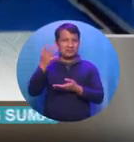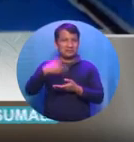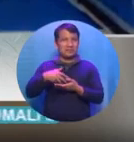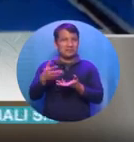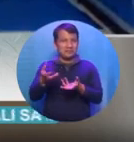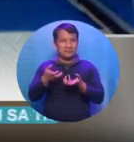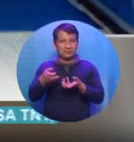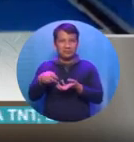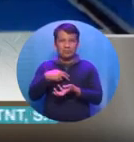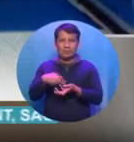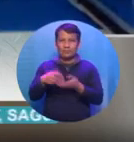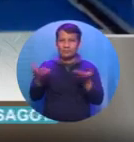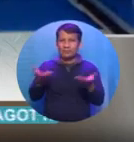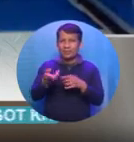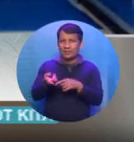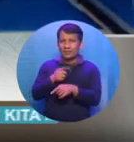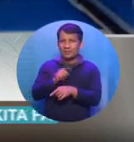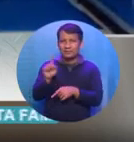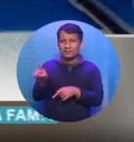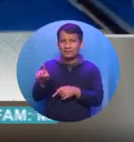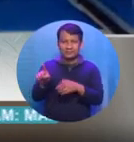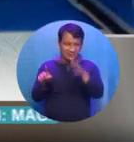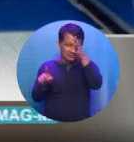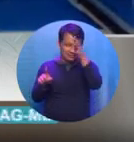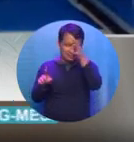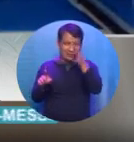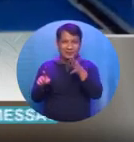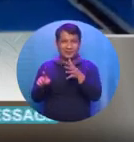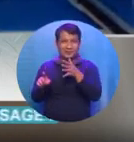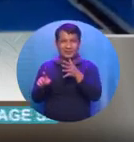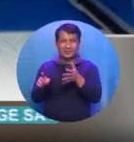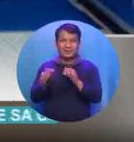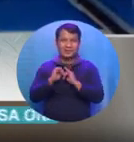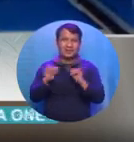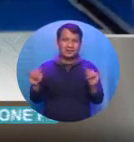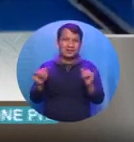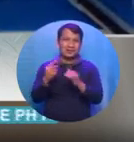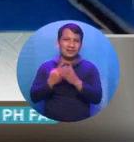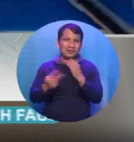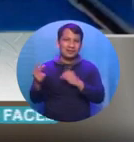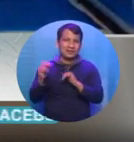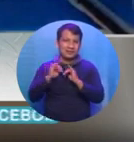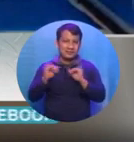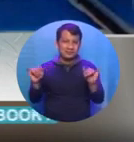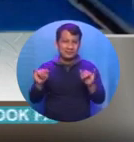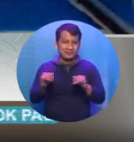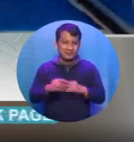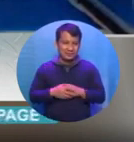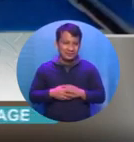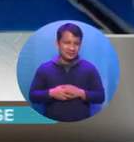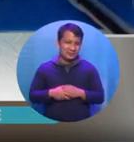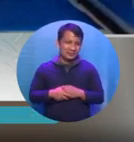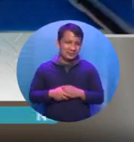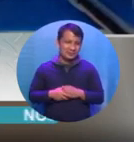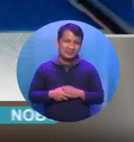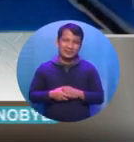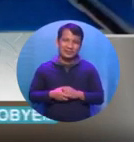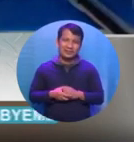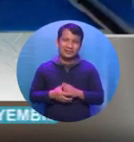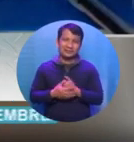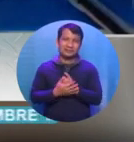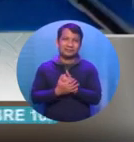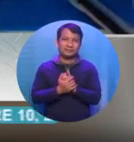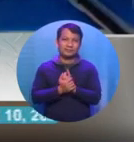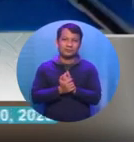Oh. Sir, saan ba kayo nagmanak? Kinanay o kitatay? Sa sayaw? Sa talent? Parehas. Parehas po, sir. Tulpo, parehas po.